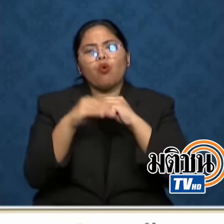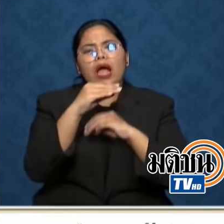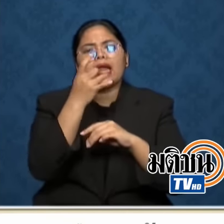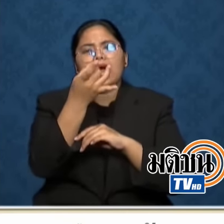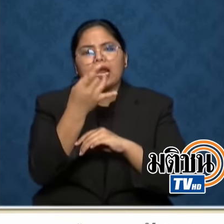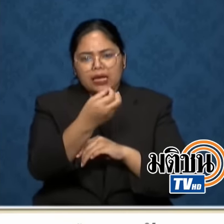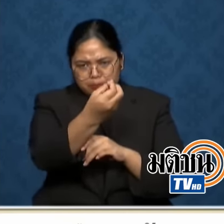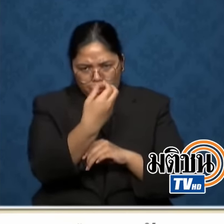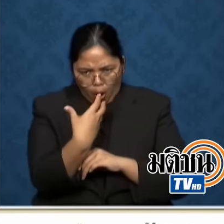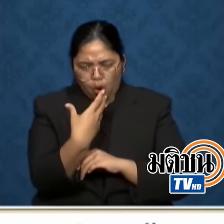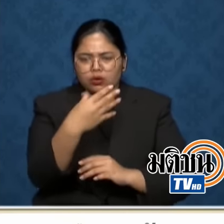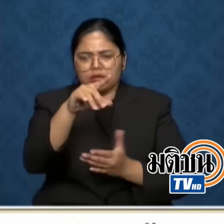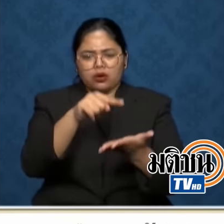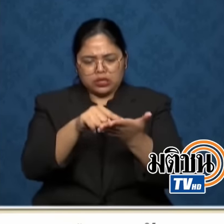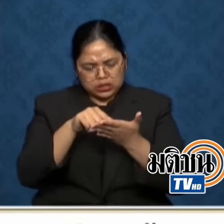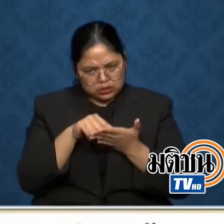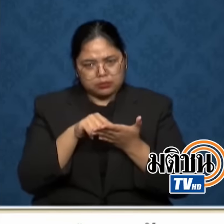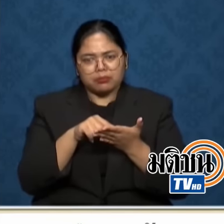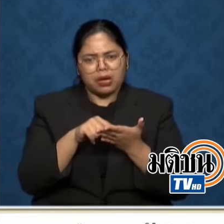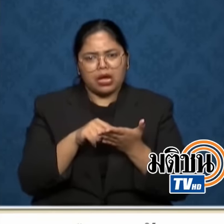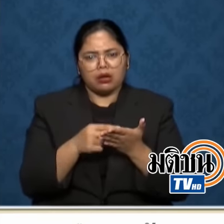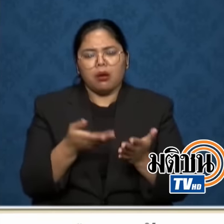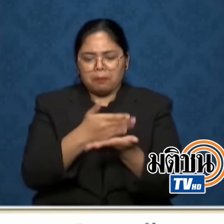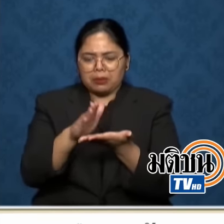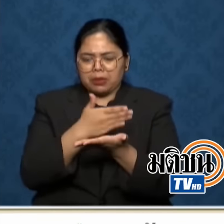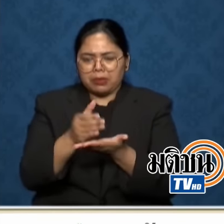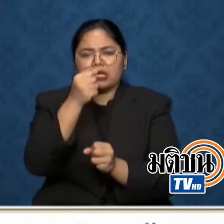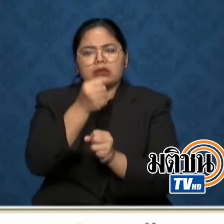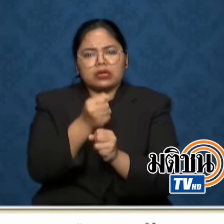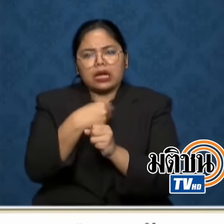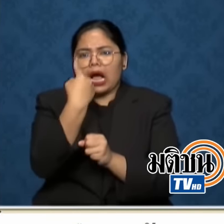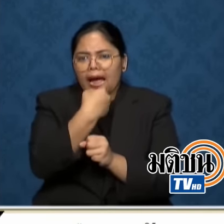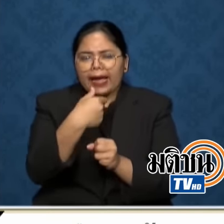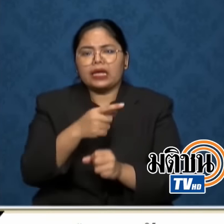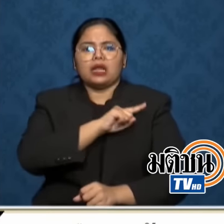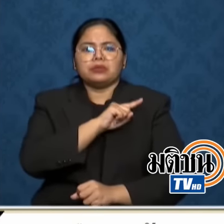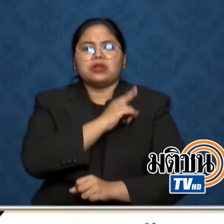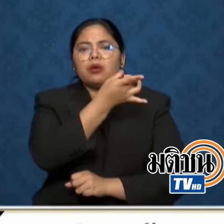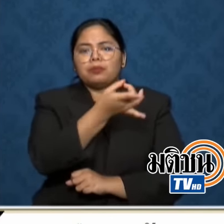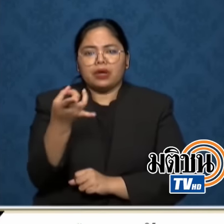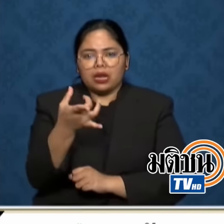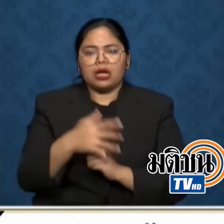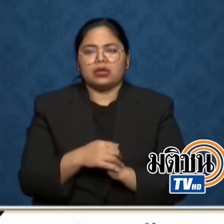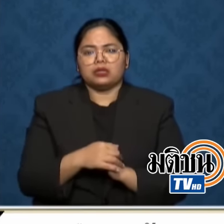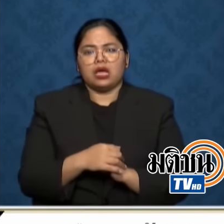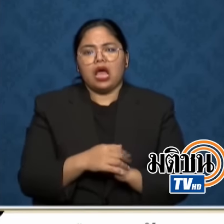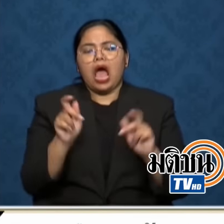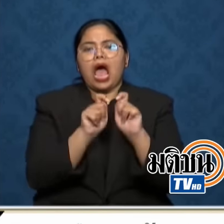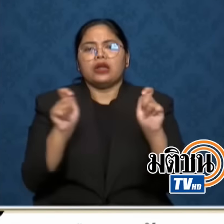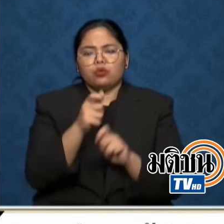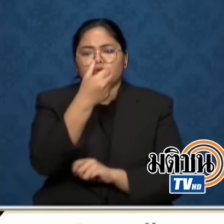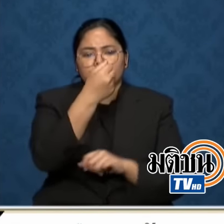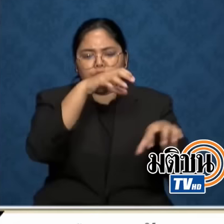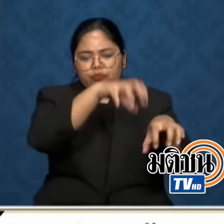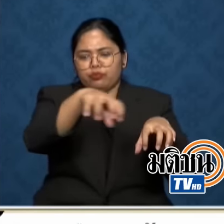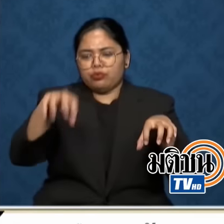แล้วก็มาแบ่งกันนะครับว่าจะทำยังไงบ้างซึ่งเรามาดูครับแยกส่วนนะครับจาก11อนุกรรมการเนี่ยพบว่